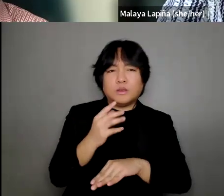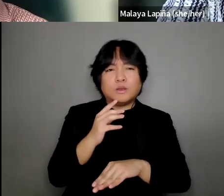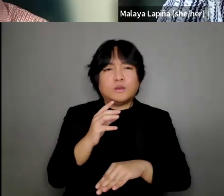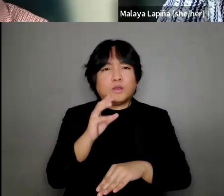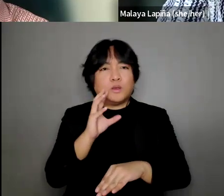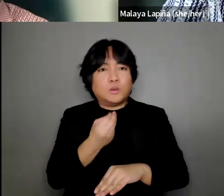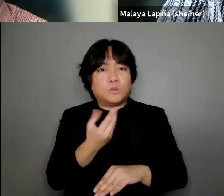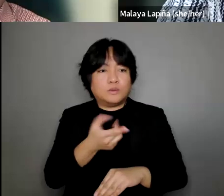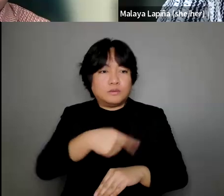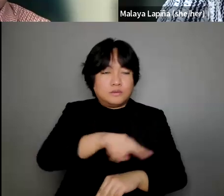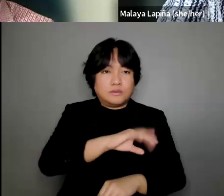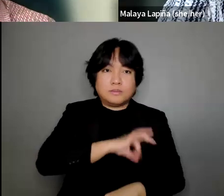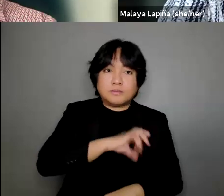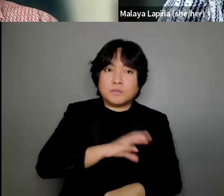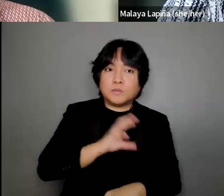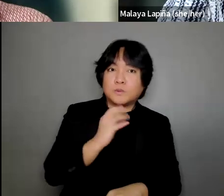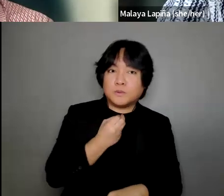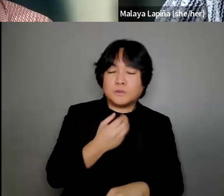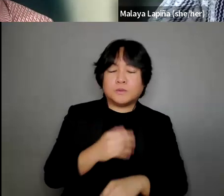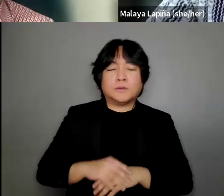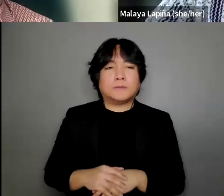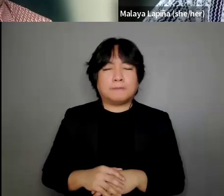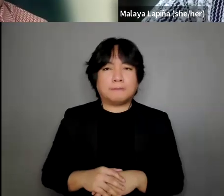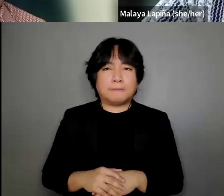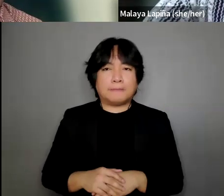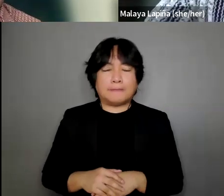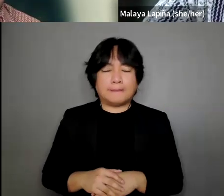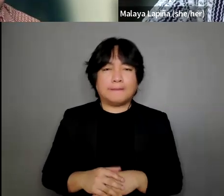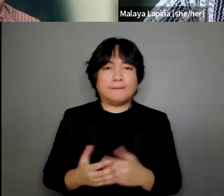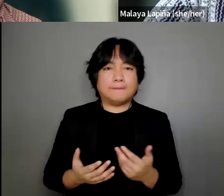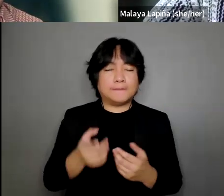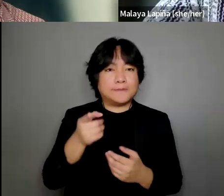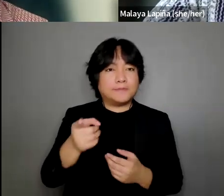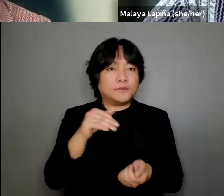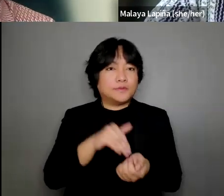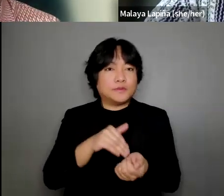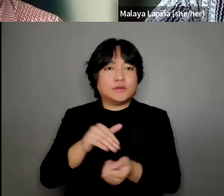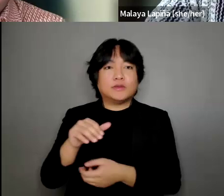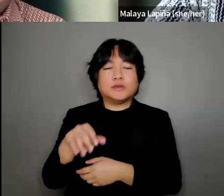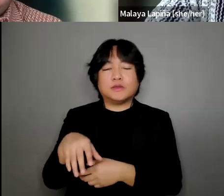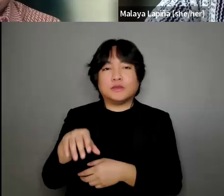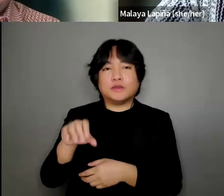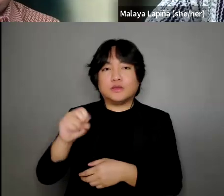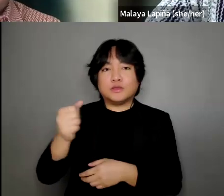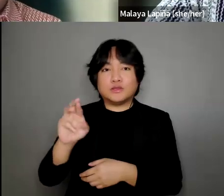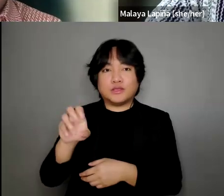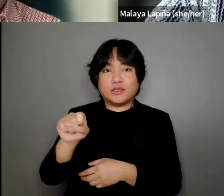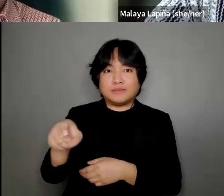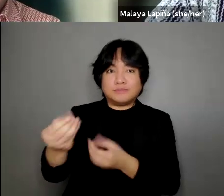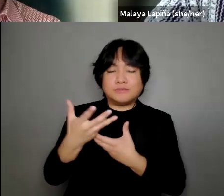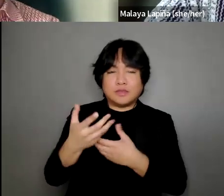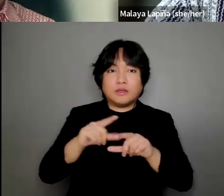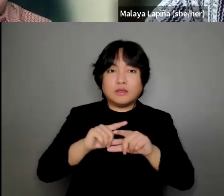magkaroon ng benefit dito? For example, nag-agree ako dun sa sinabi ni Doc Sharms kanina no, na the language we